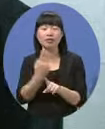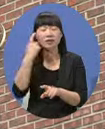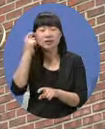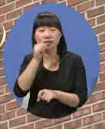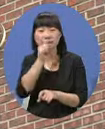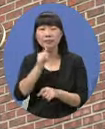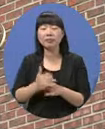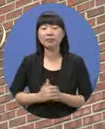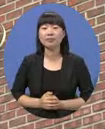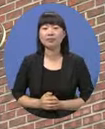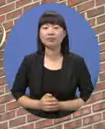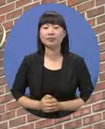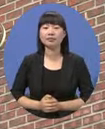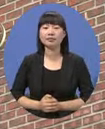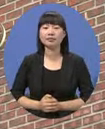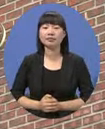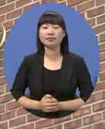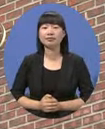했어요.